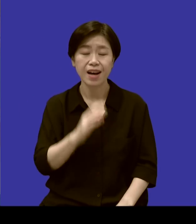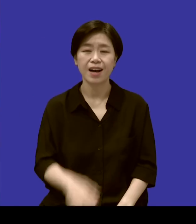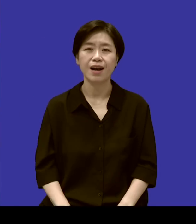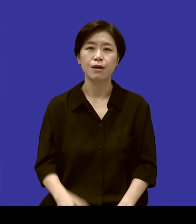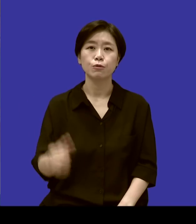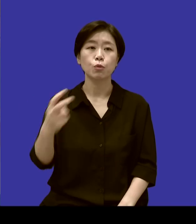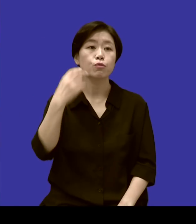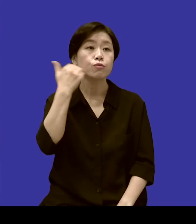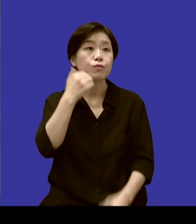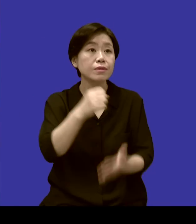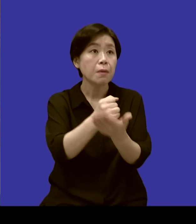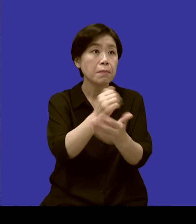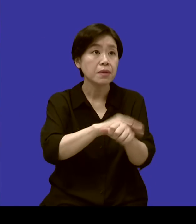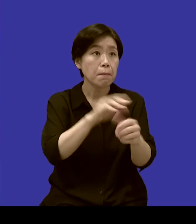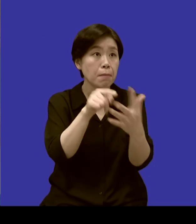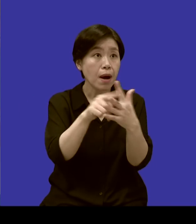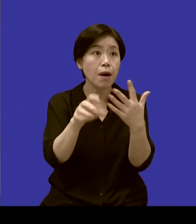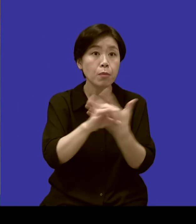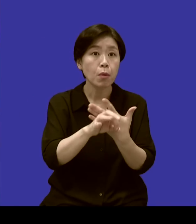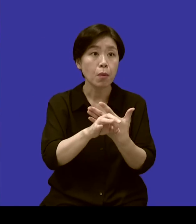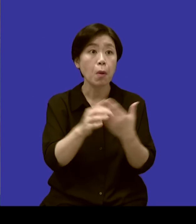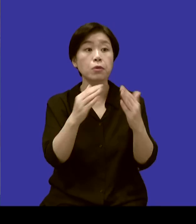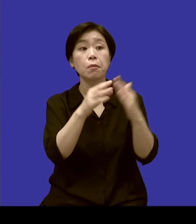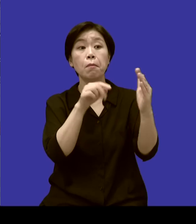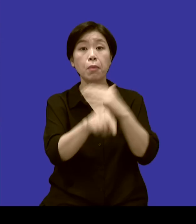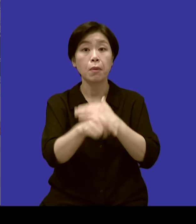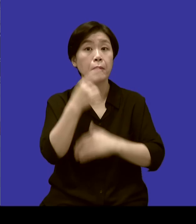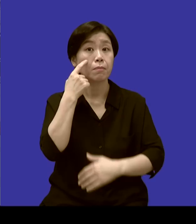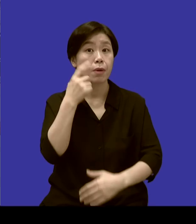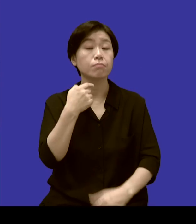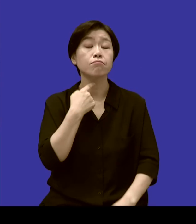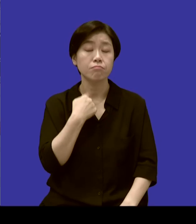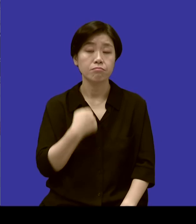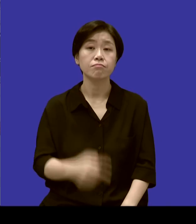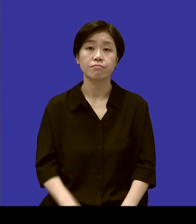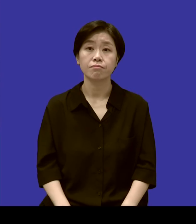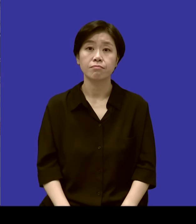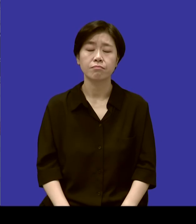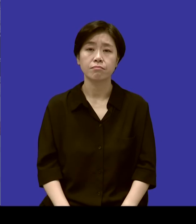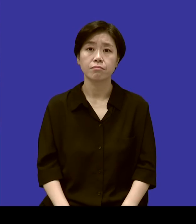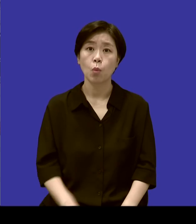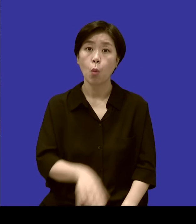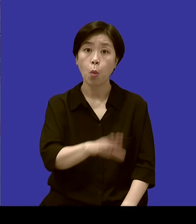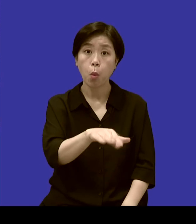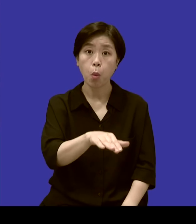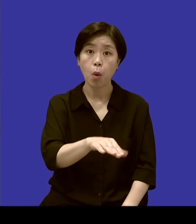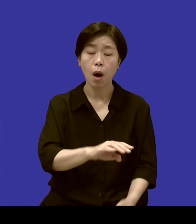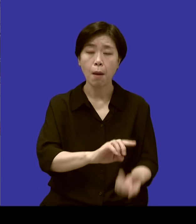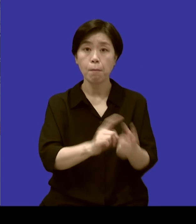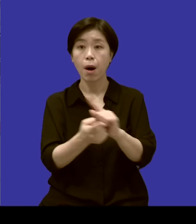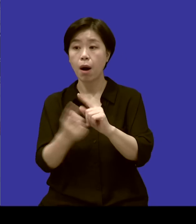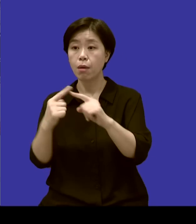그러면 쫓아가서 예. 또 보고 이랬죠. 예. 그럼 어떻게 갑자기 교회를 나가시게 되신 거예요?